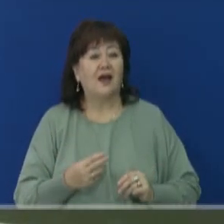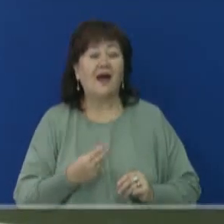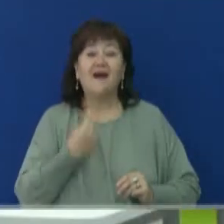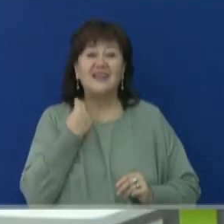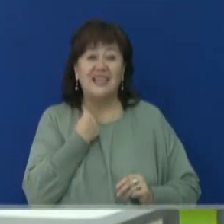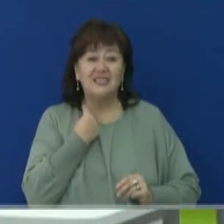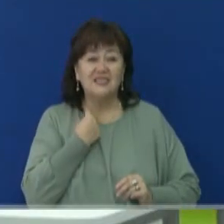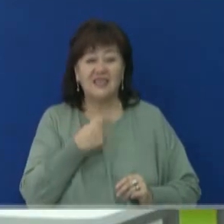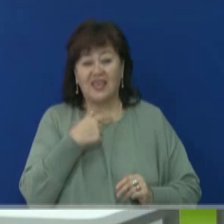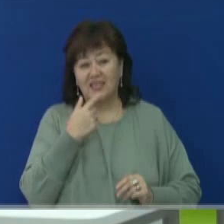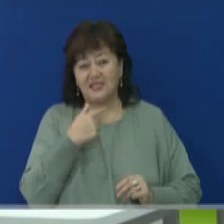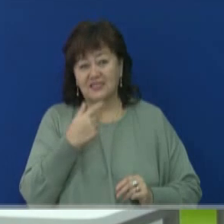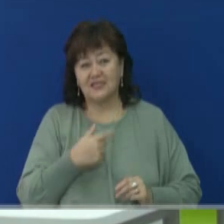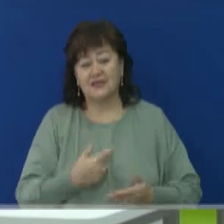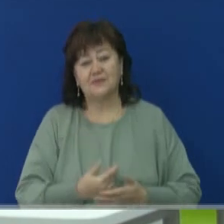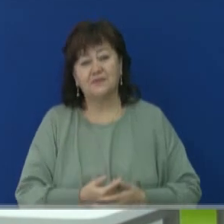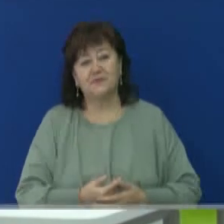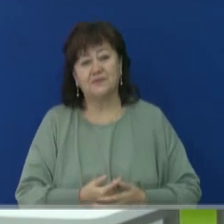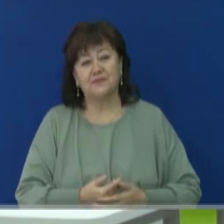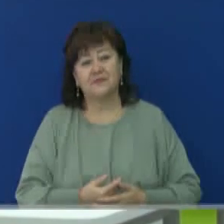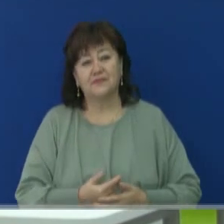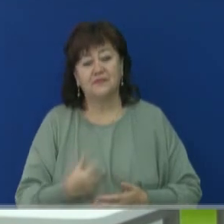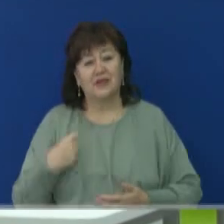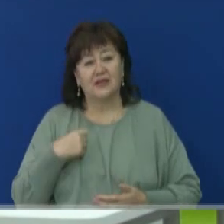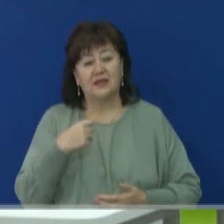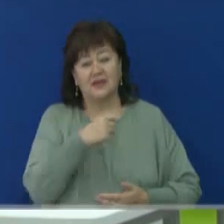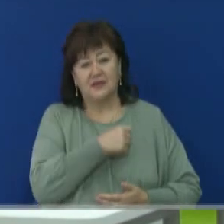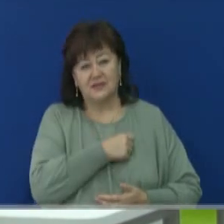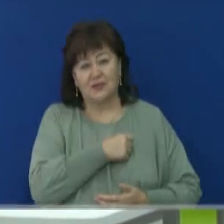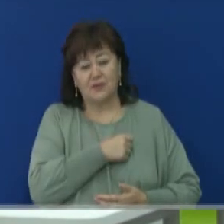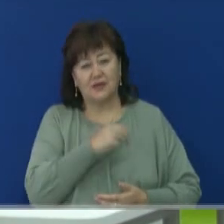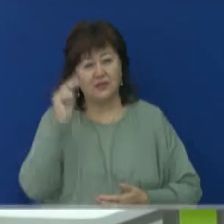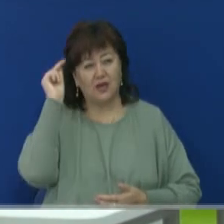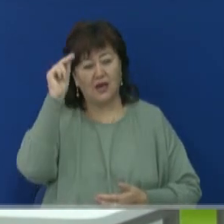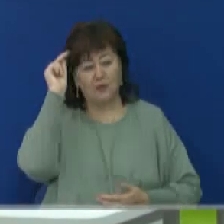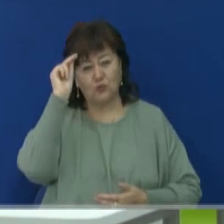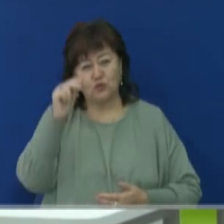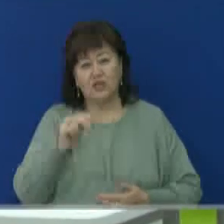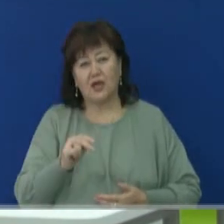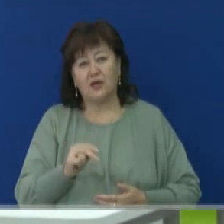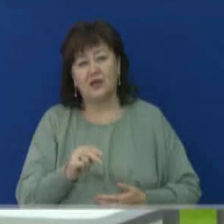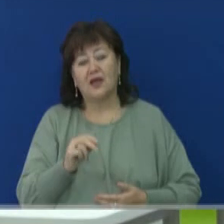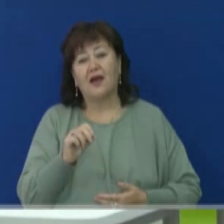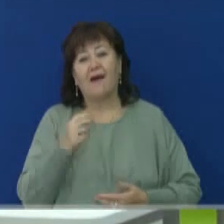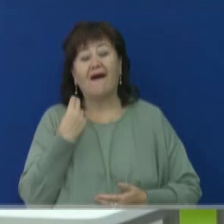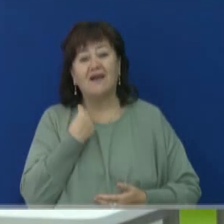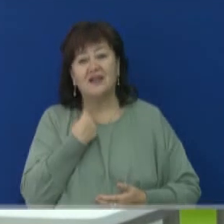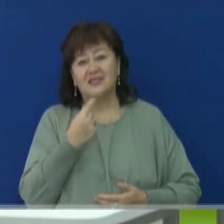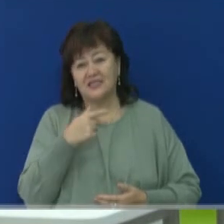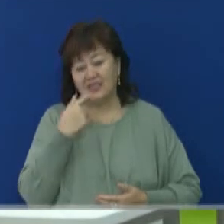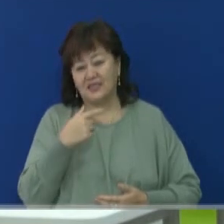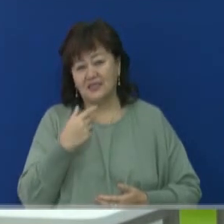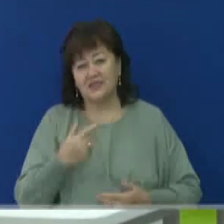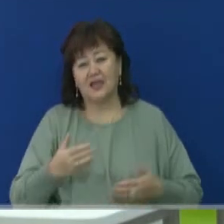орнын бітірген. Мен енді өзімнің сабақ берген сыныптарымның, яғни әсіресе бастауыш сыныптарда ағылшын